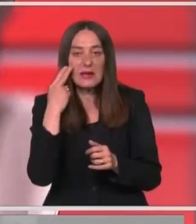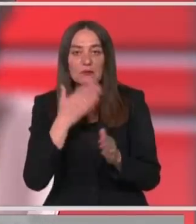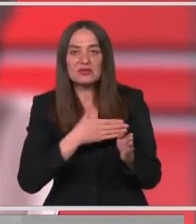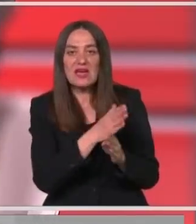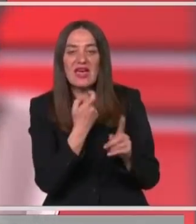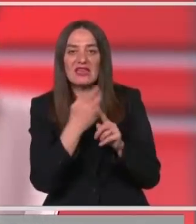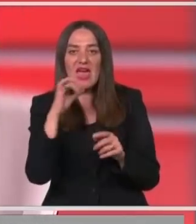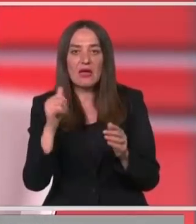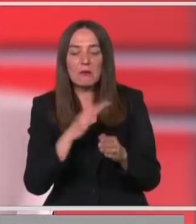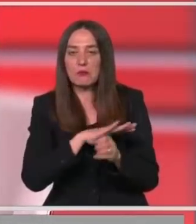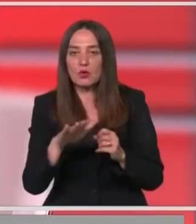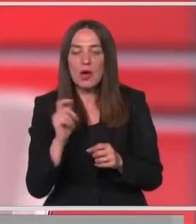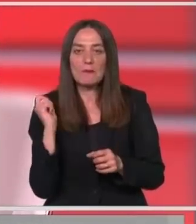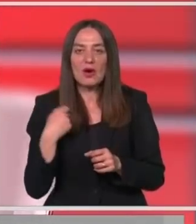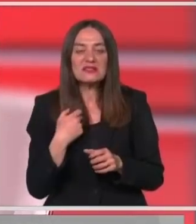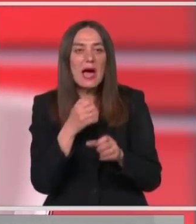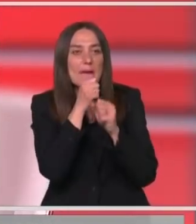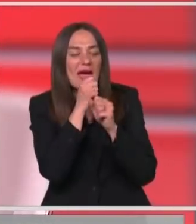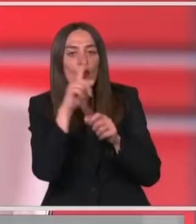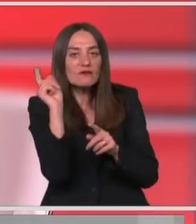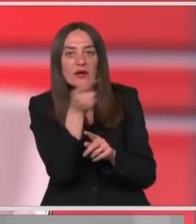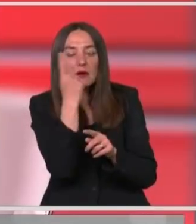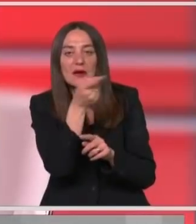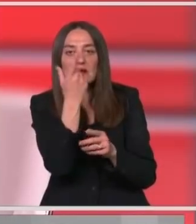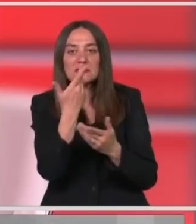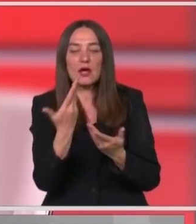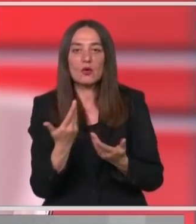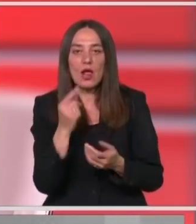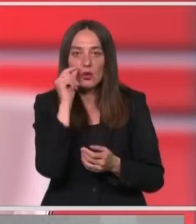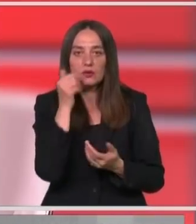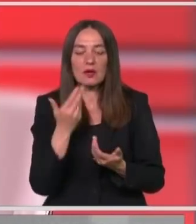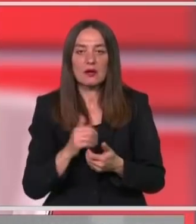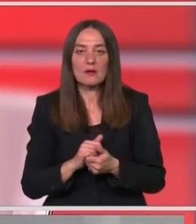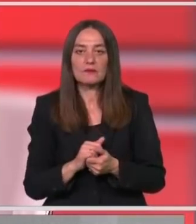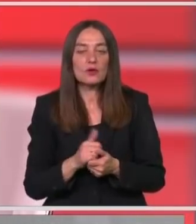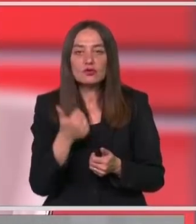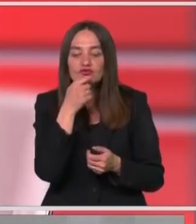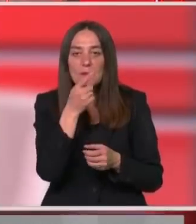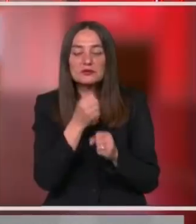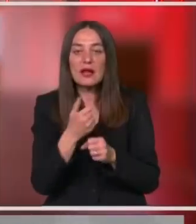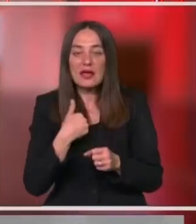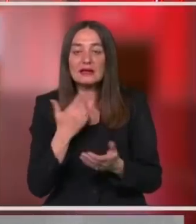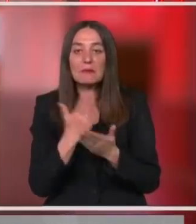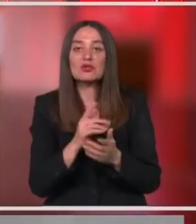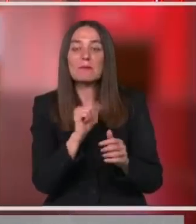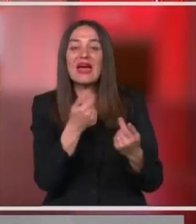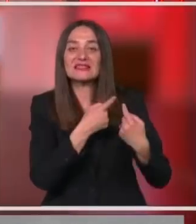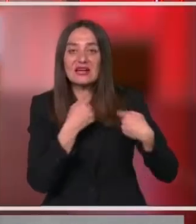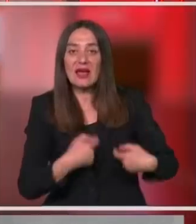koji je pun, imate policiju koja megafonima rasteruje ljude. Ja da budem najiskreniji, ja sam mislio